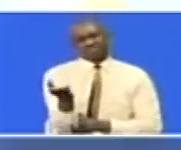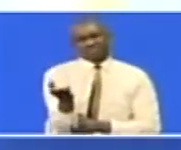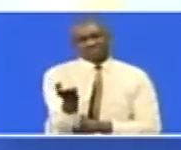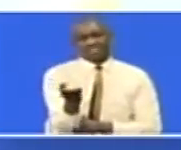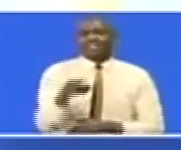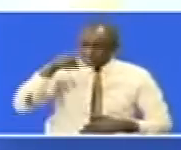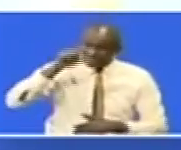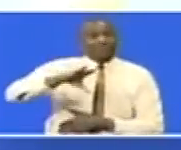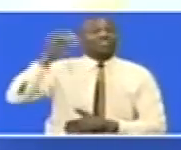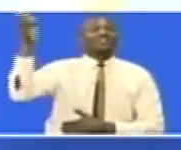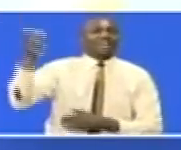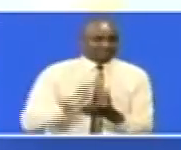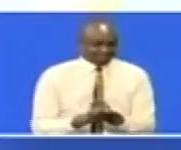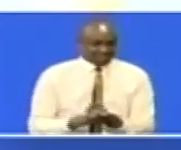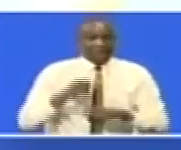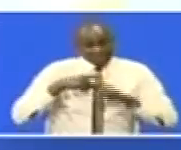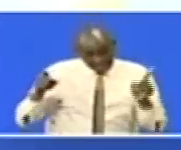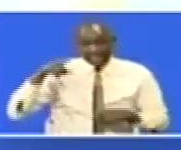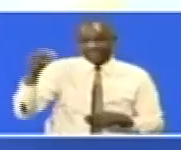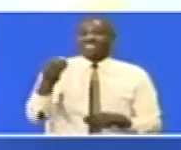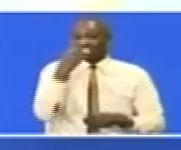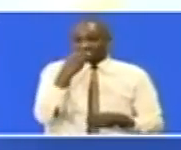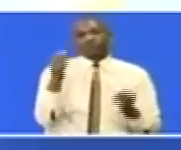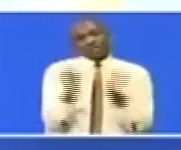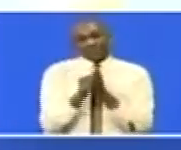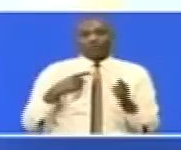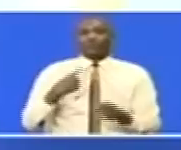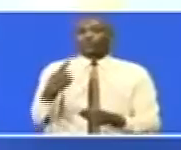gawaje waliiba, lakini walimeza pamoja na miiba.